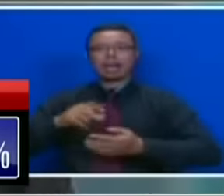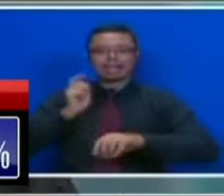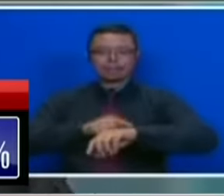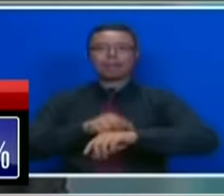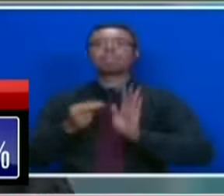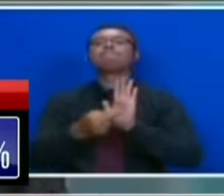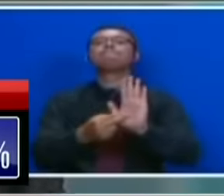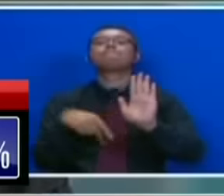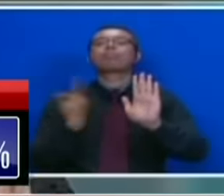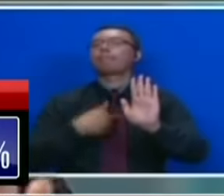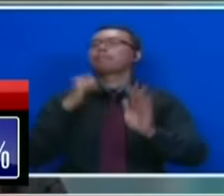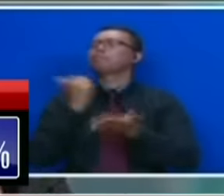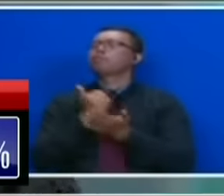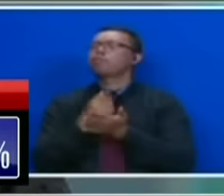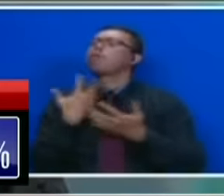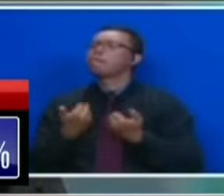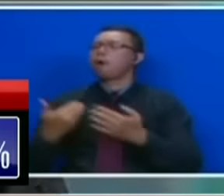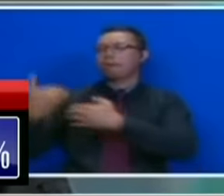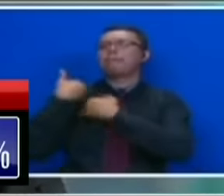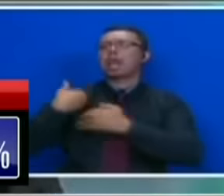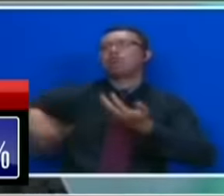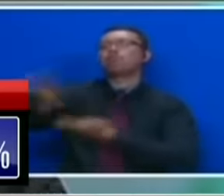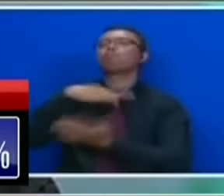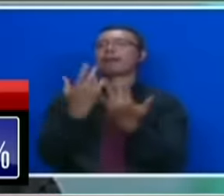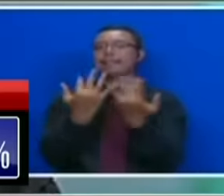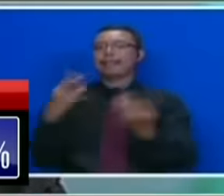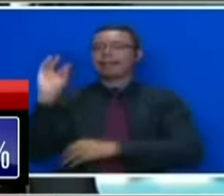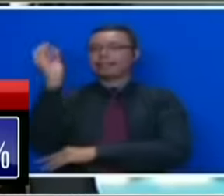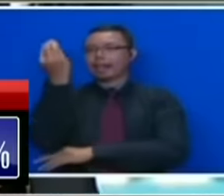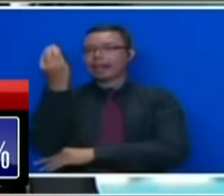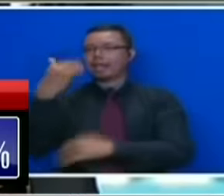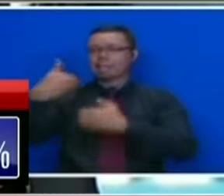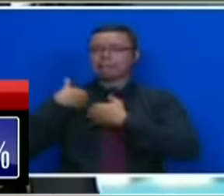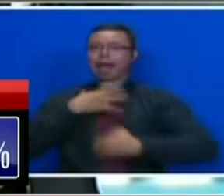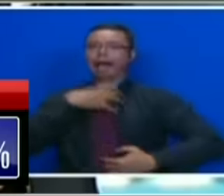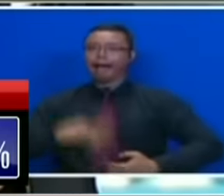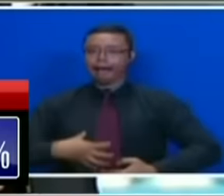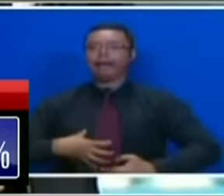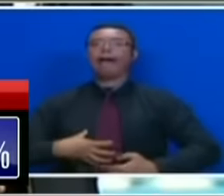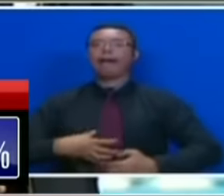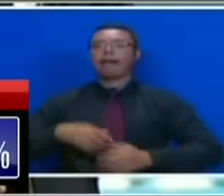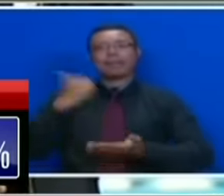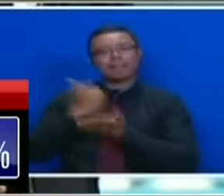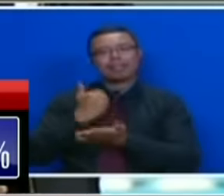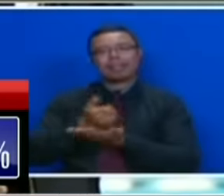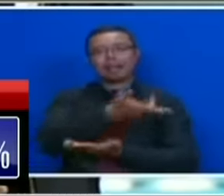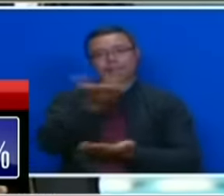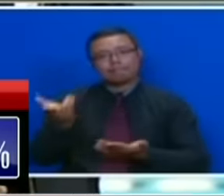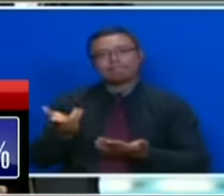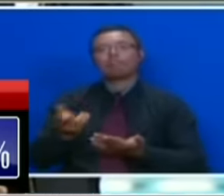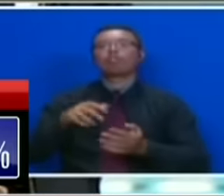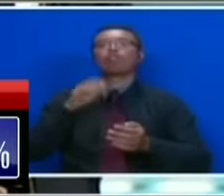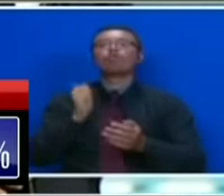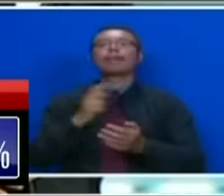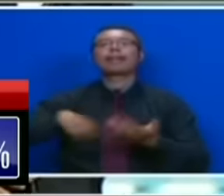bahwa kami benar-benar ingin membela seluruh rakyat Jakarta, membela hak dan kepentingannya, agar kita semua bisa